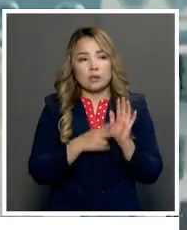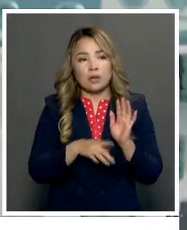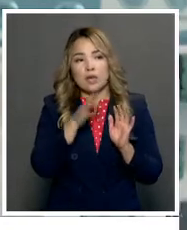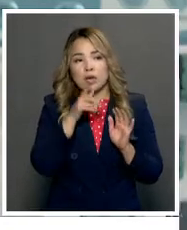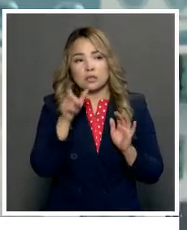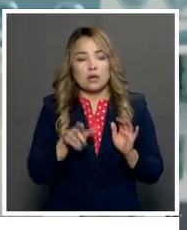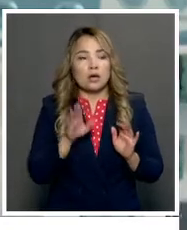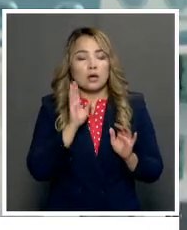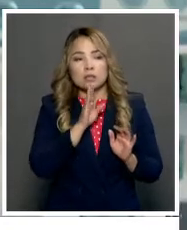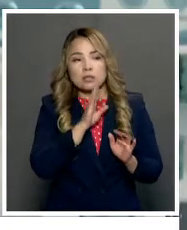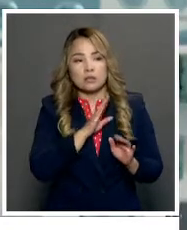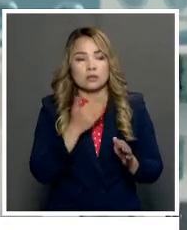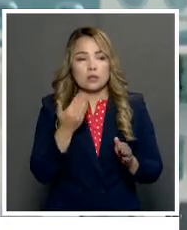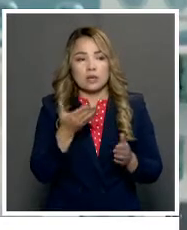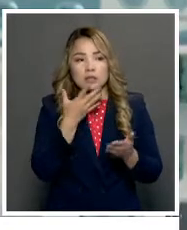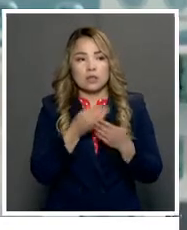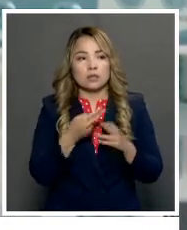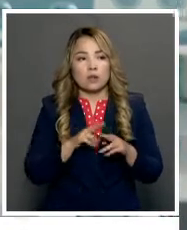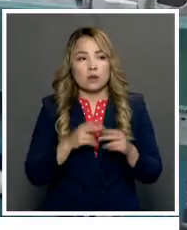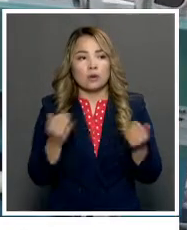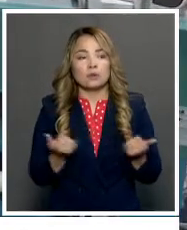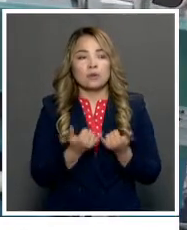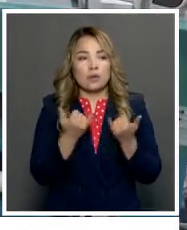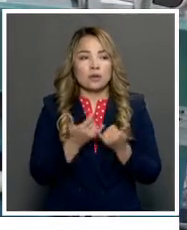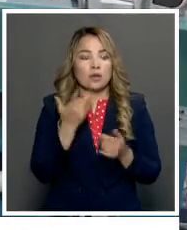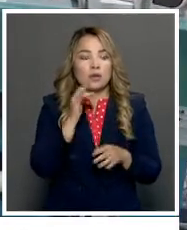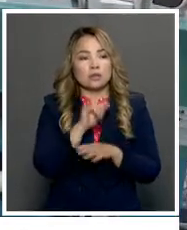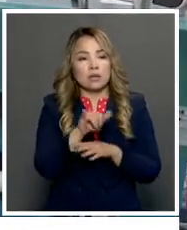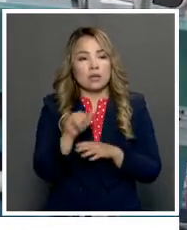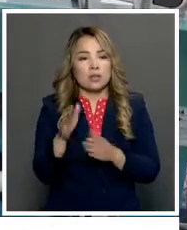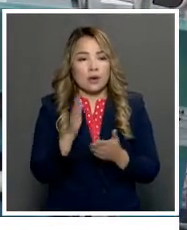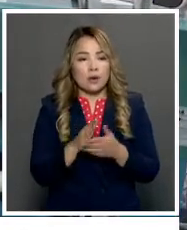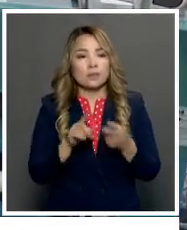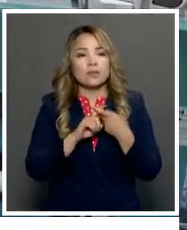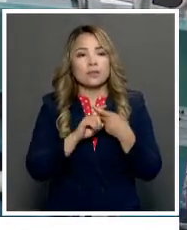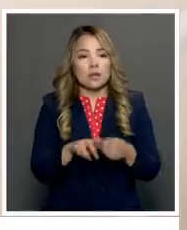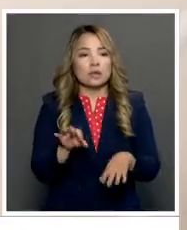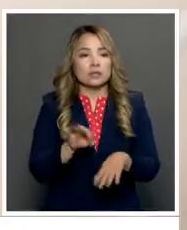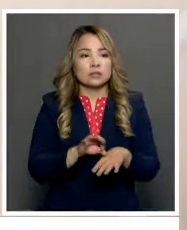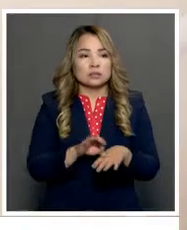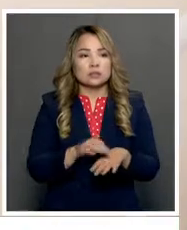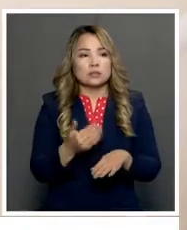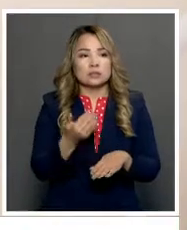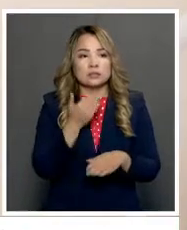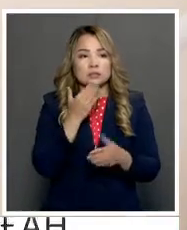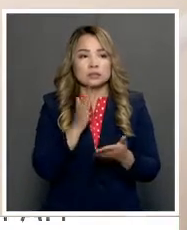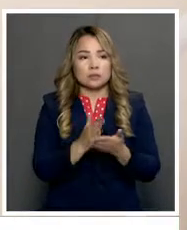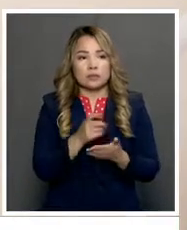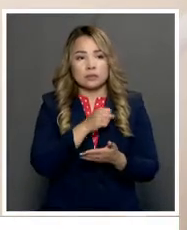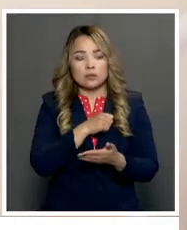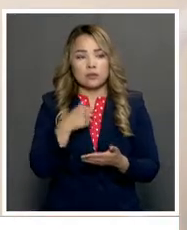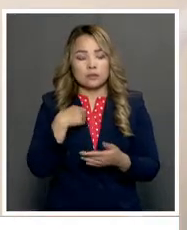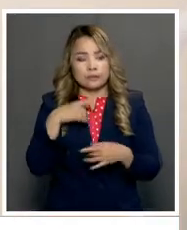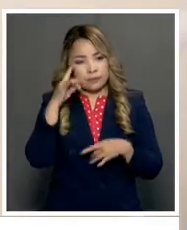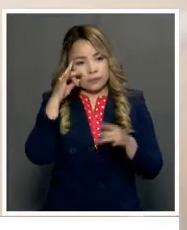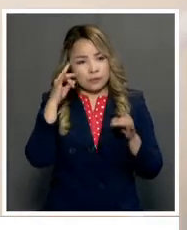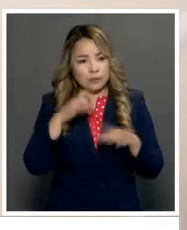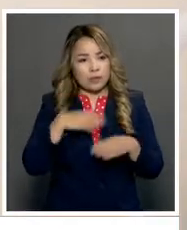талқымдаған батырана ұят болмасын деп той жиыннан қалмадым дейді. Ақыры індетке шалдыққан. Не болғанын түсінбей қалдым